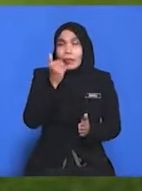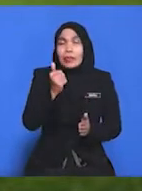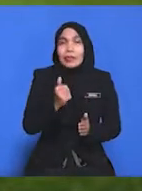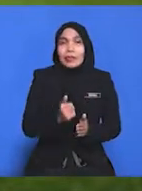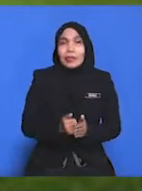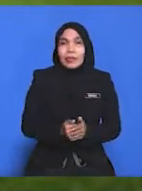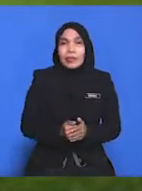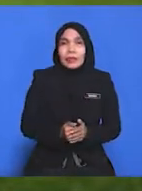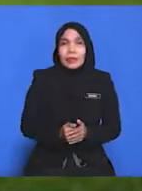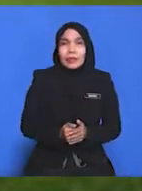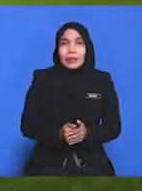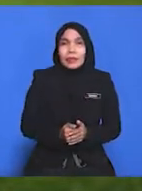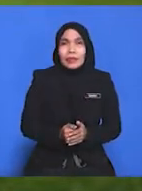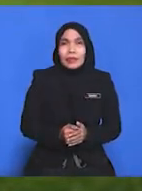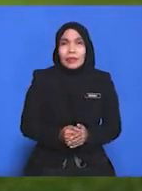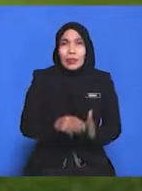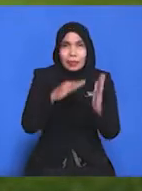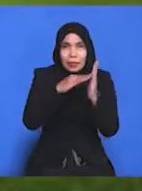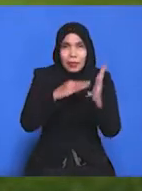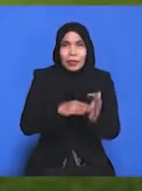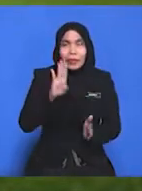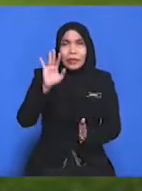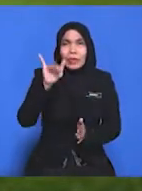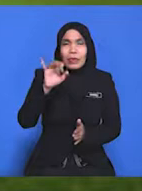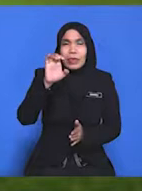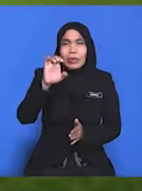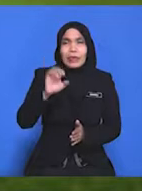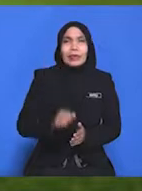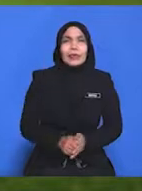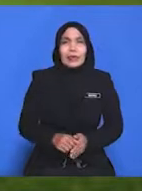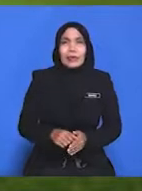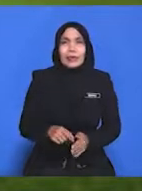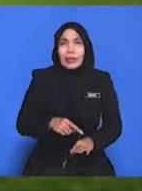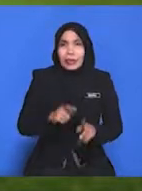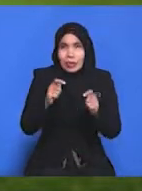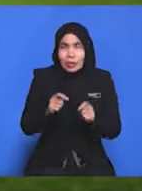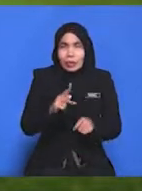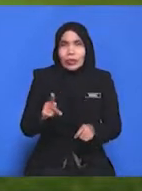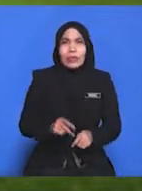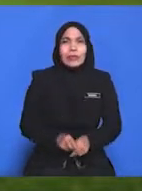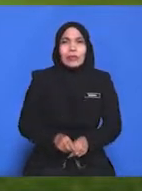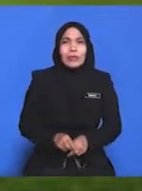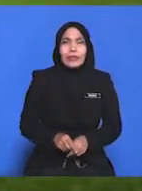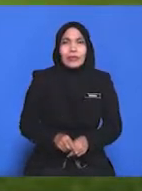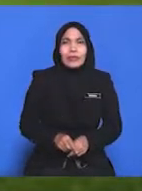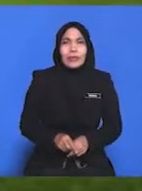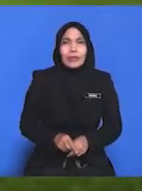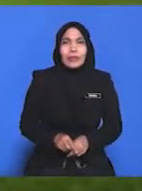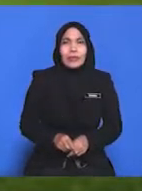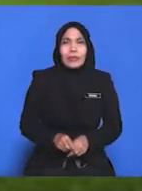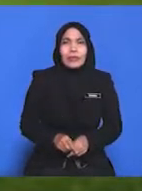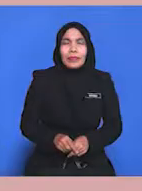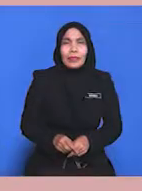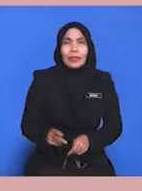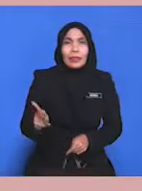bye ditentukan dengan menggunakan formula khas yang dipanggil kuasa dua tertinggi atau juga